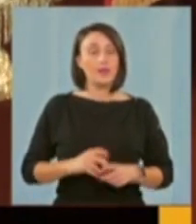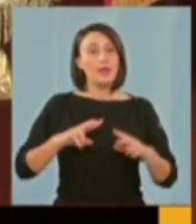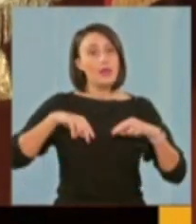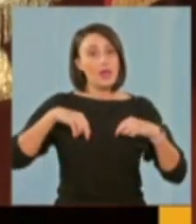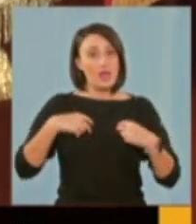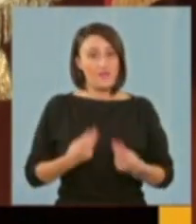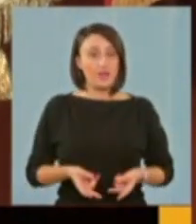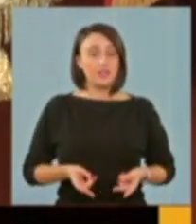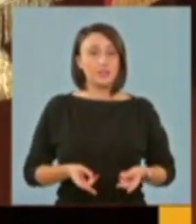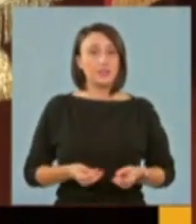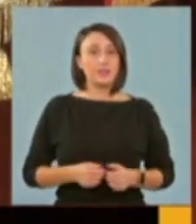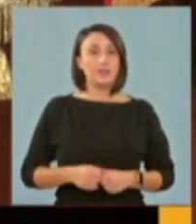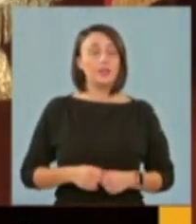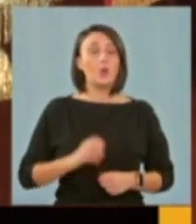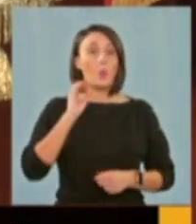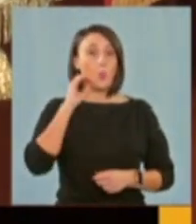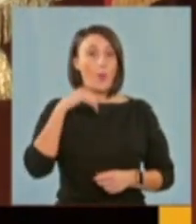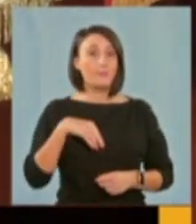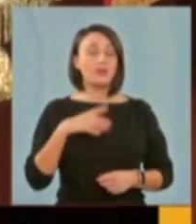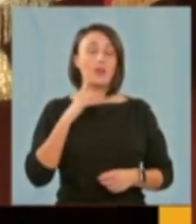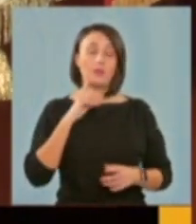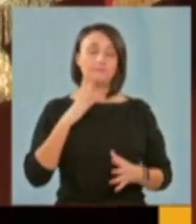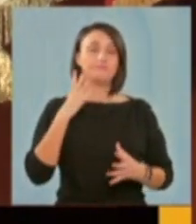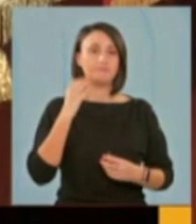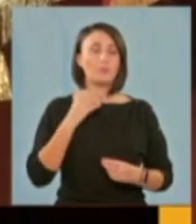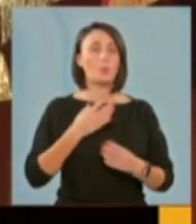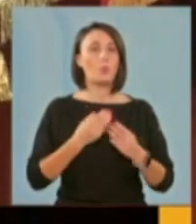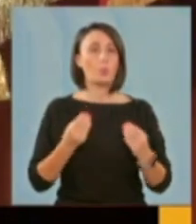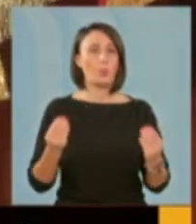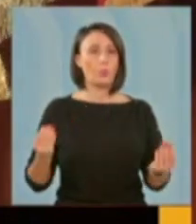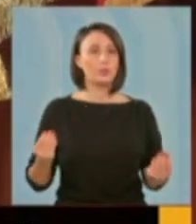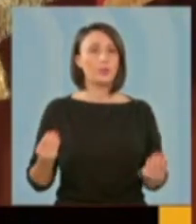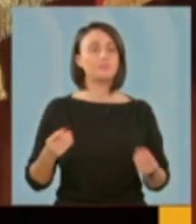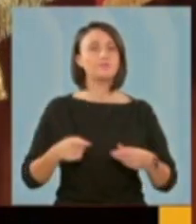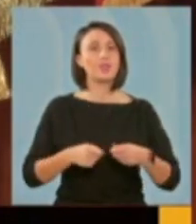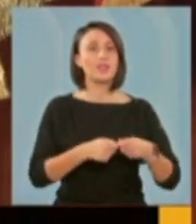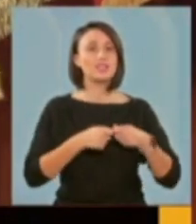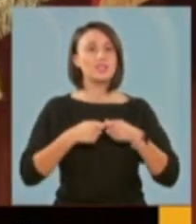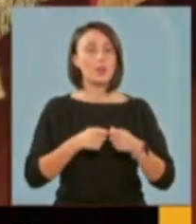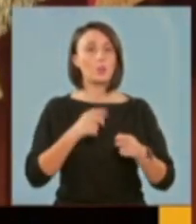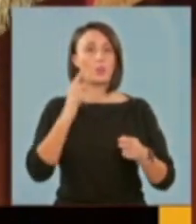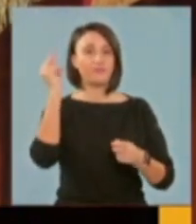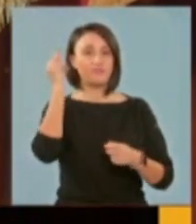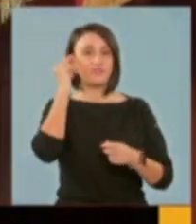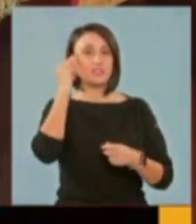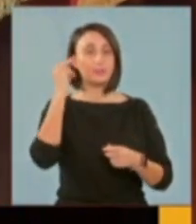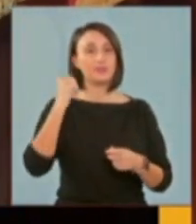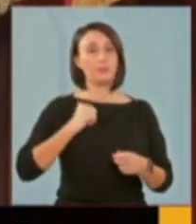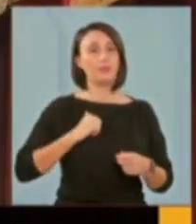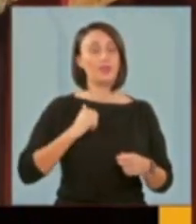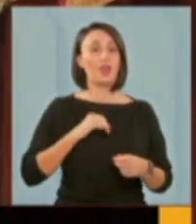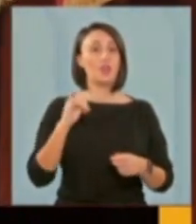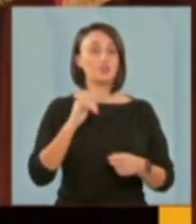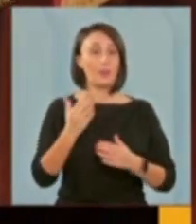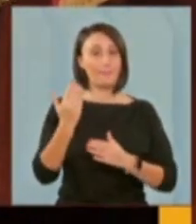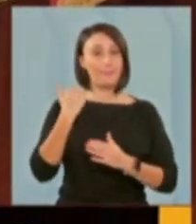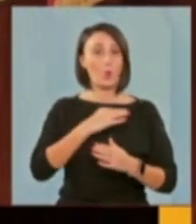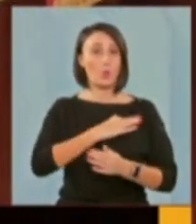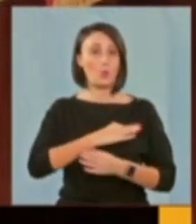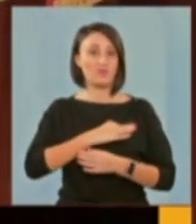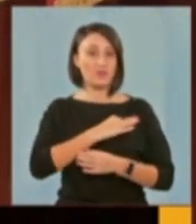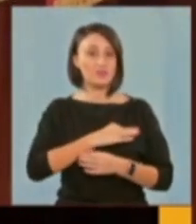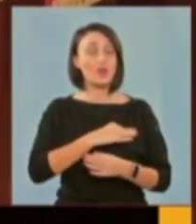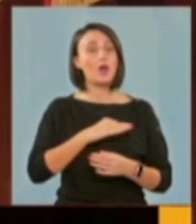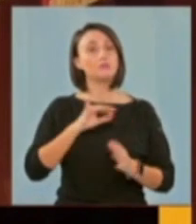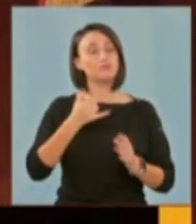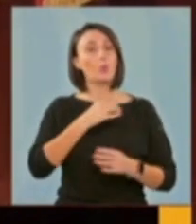Revenind la oameni, ne-a preocupat foarte mult sistemul de învățământ militar, de la cel preuniversitar,